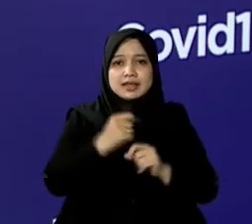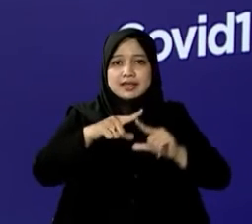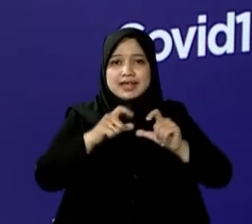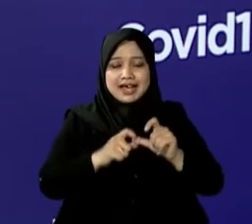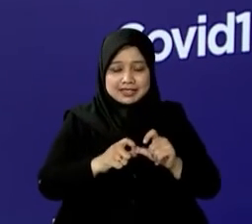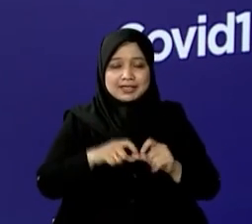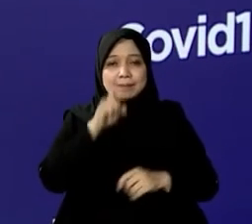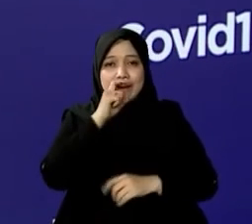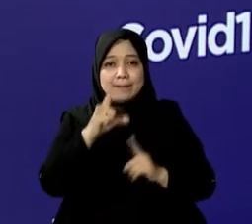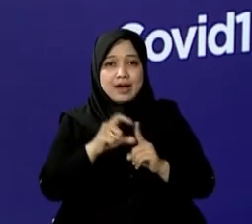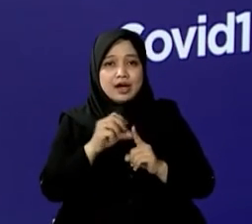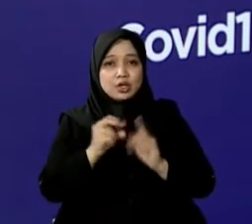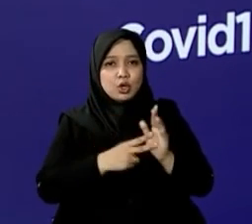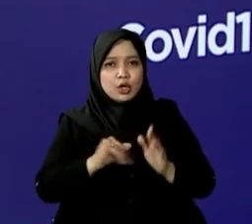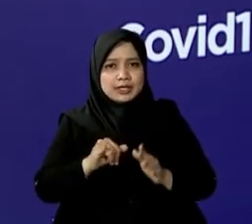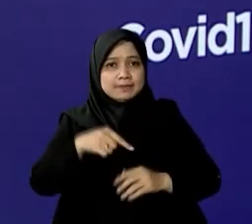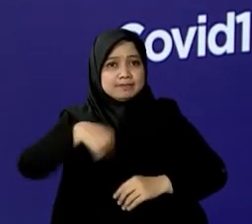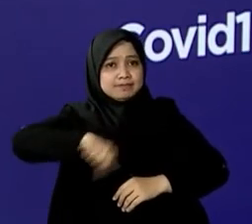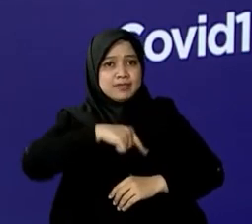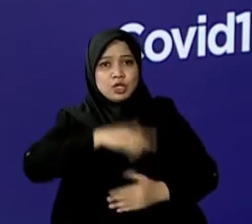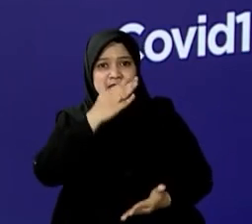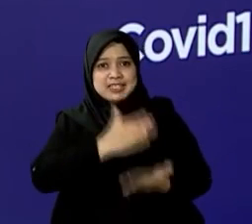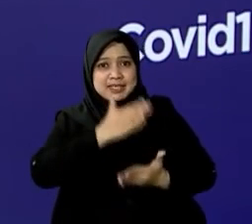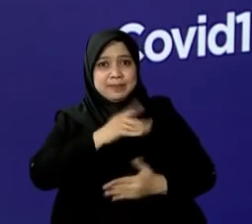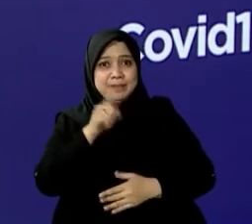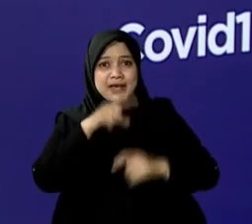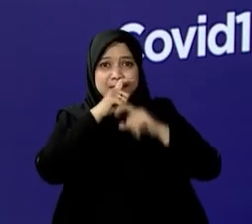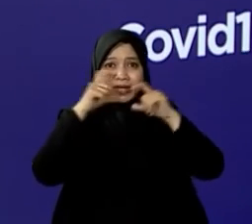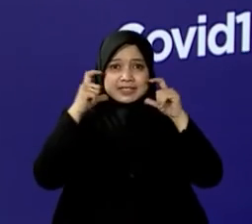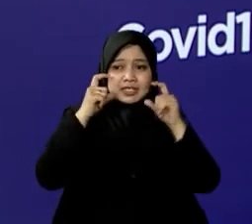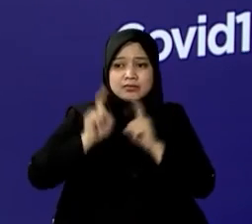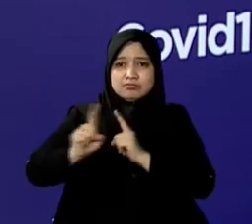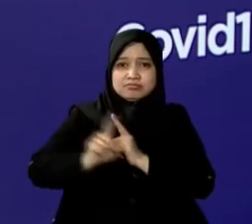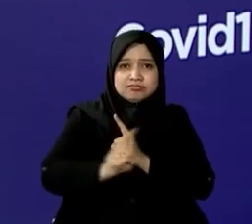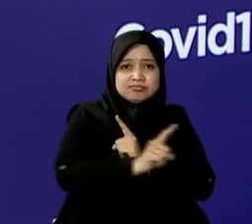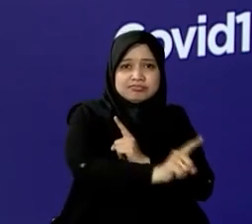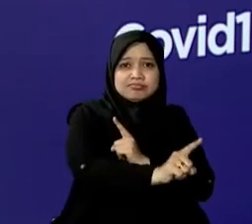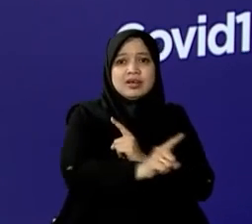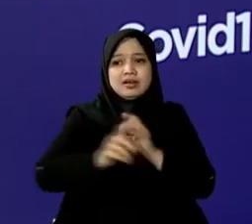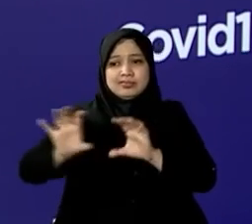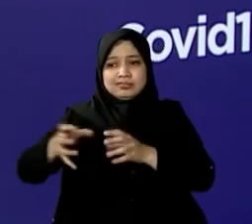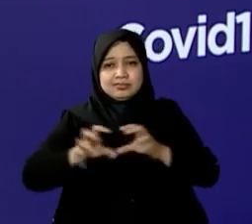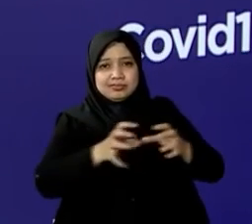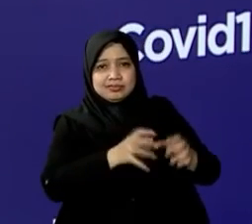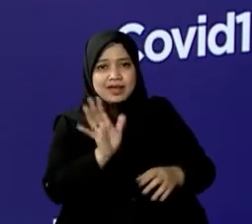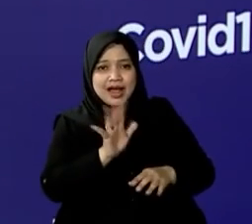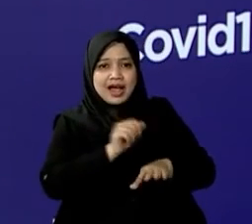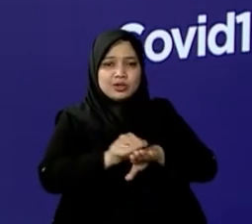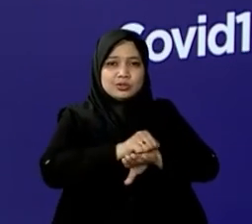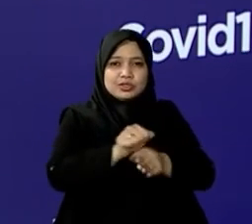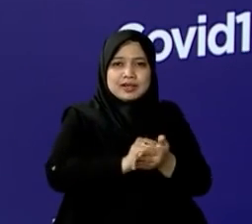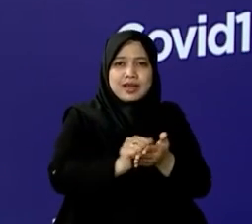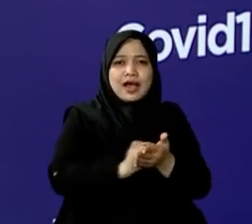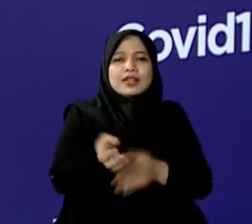Bapak Doni monardo apa yang kita lakukan agar disiplin dan patung memakai masker serta menjaga jarak dan menghindari kerumunan serta mencuci